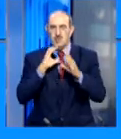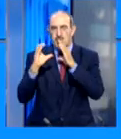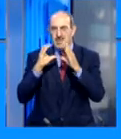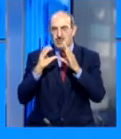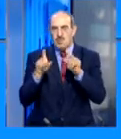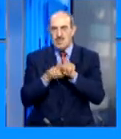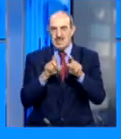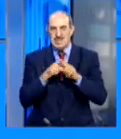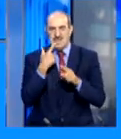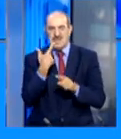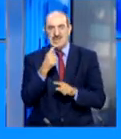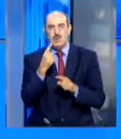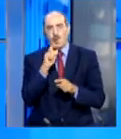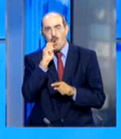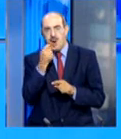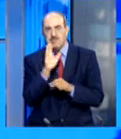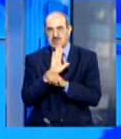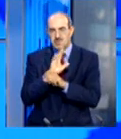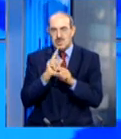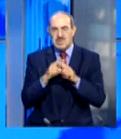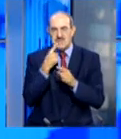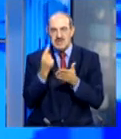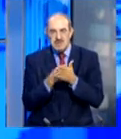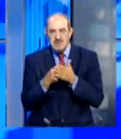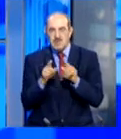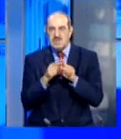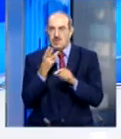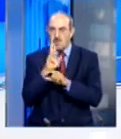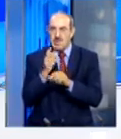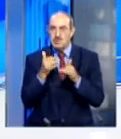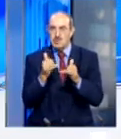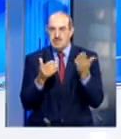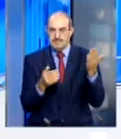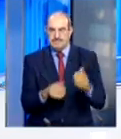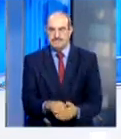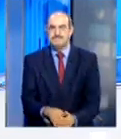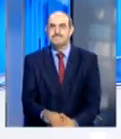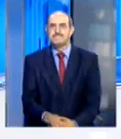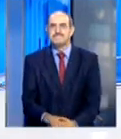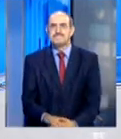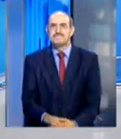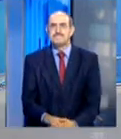بالإضافة إلى سينمائيين ونقاد وممثلين. فاطمة الزهراء بن فرج الله.